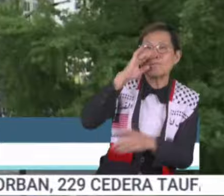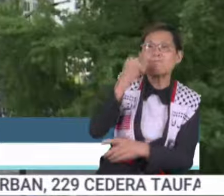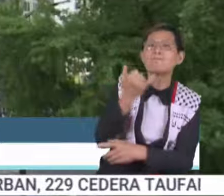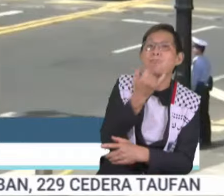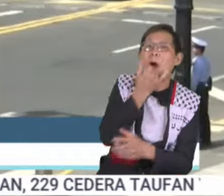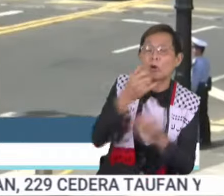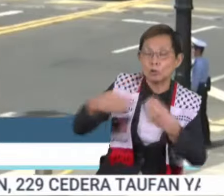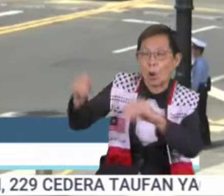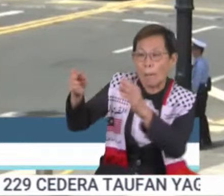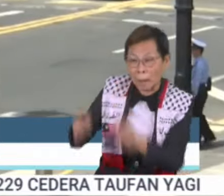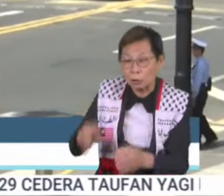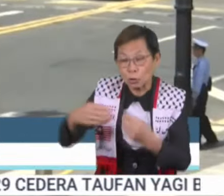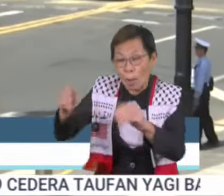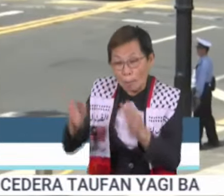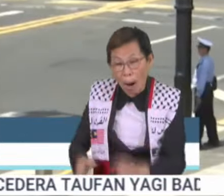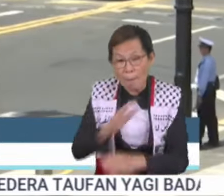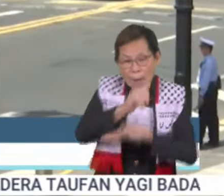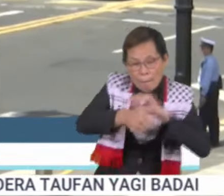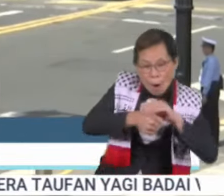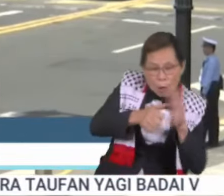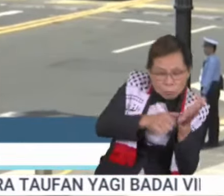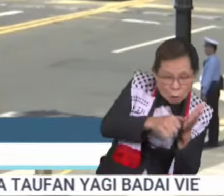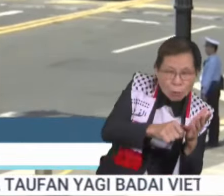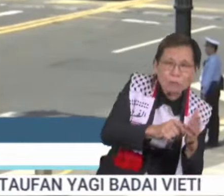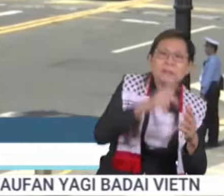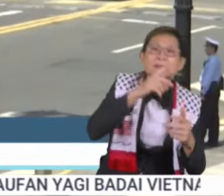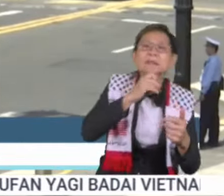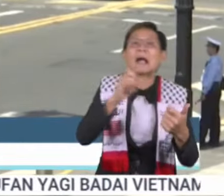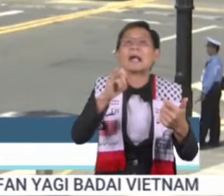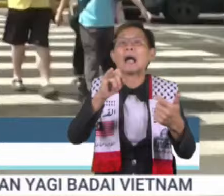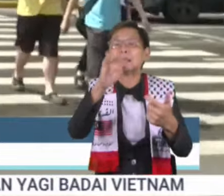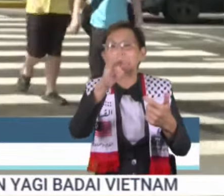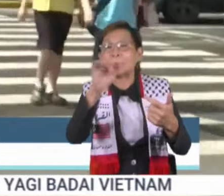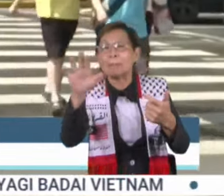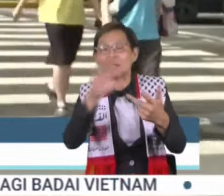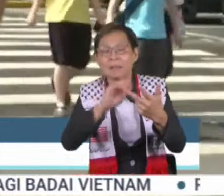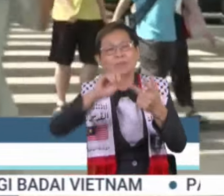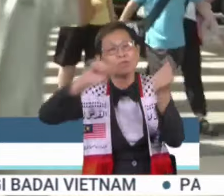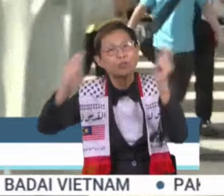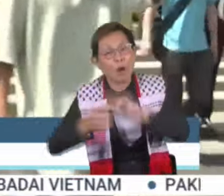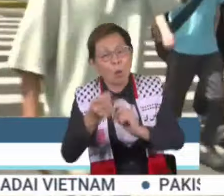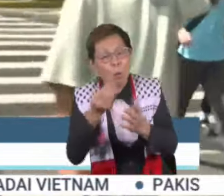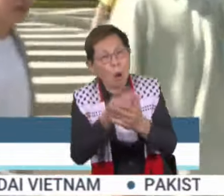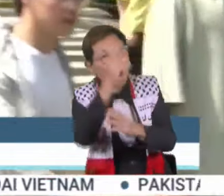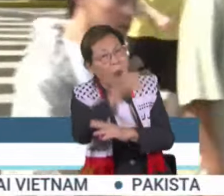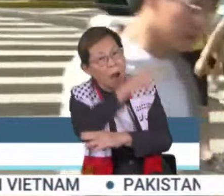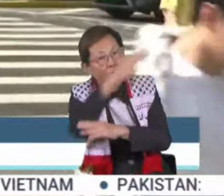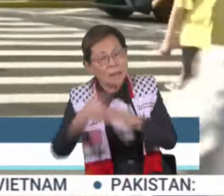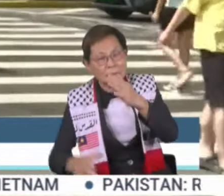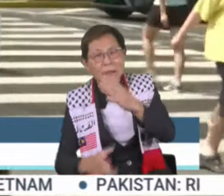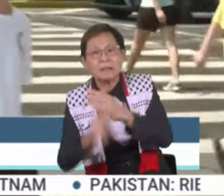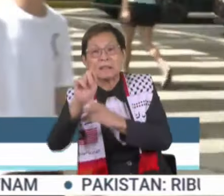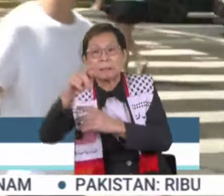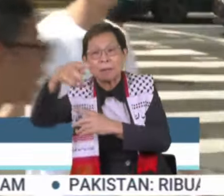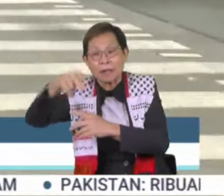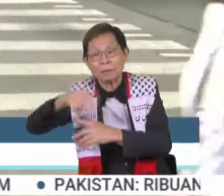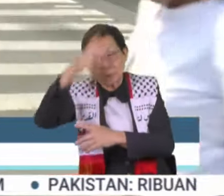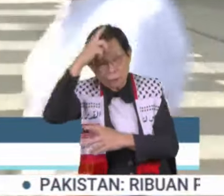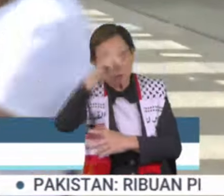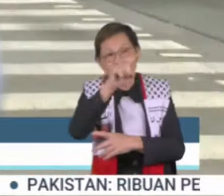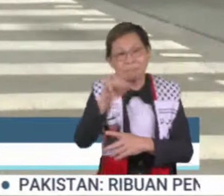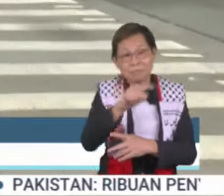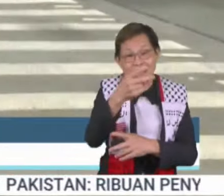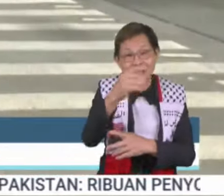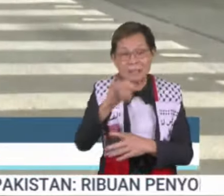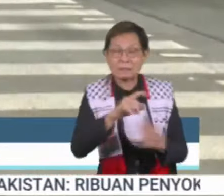jenayah pemerdagangan manusia, penyelupan dadah, jenayah siber dan pengubahan wang haram. Menurut Timbalan Perdana Menteri Datuk Seri Dr. Ahmad Zahid